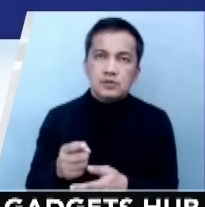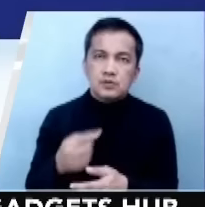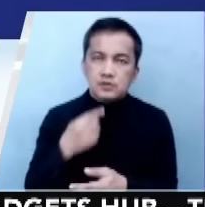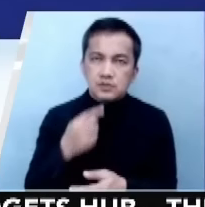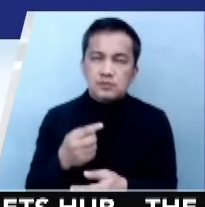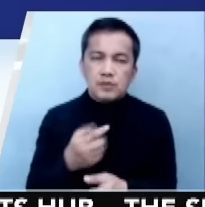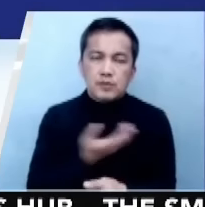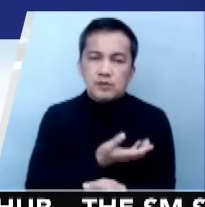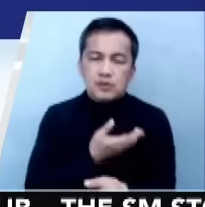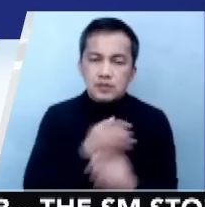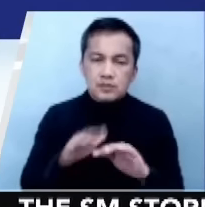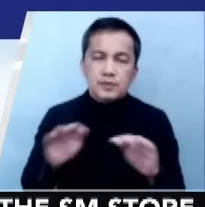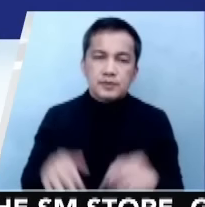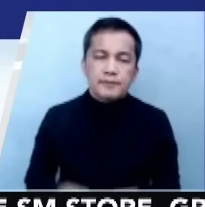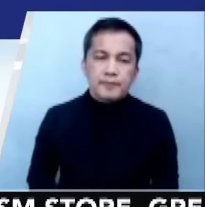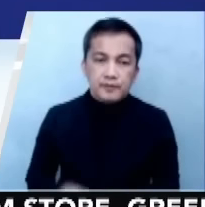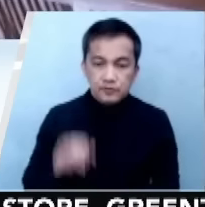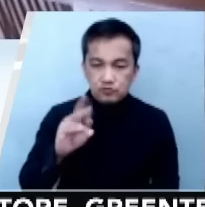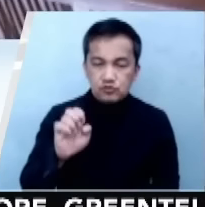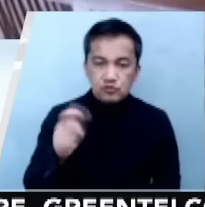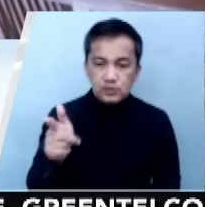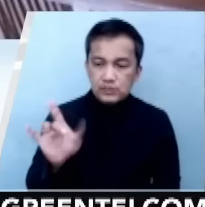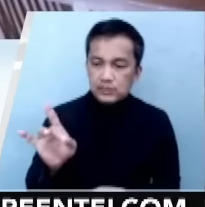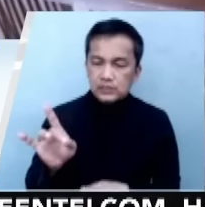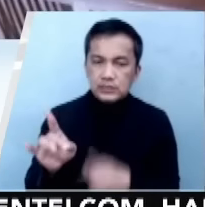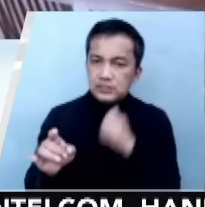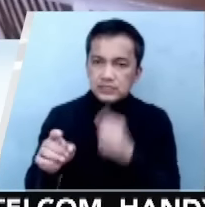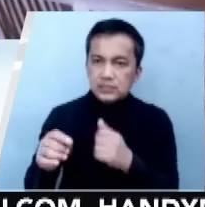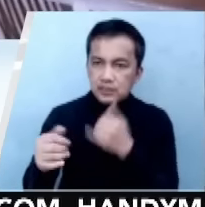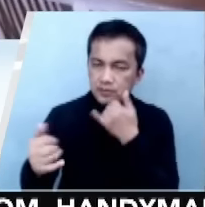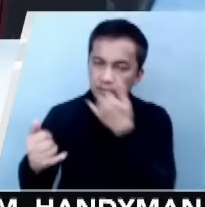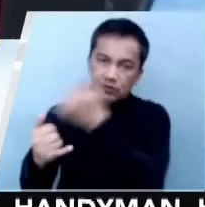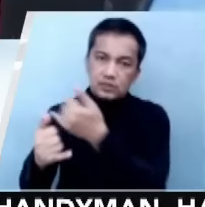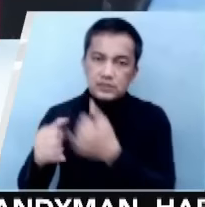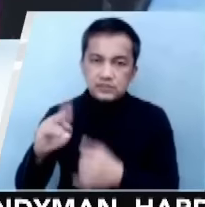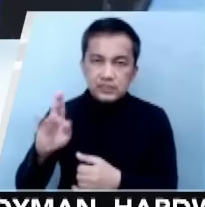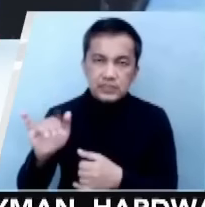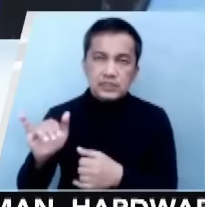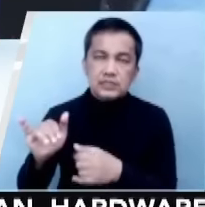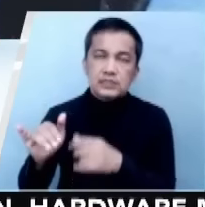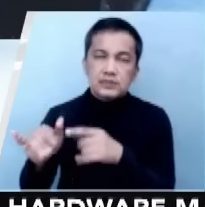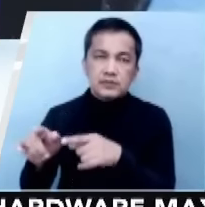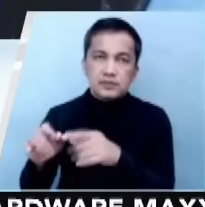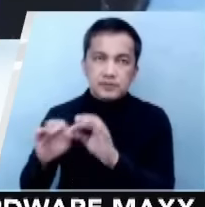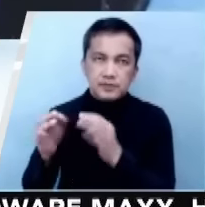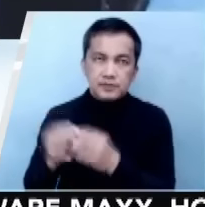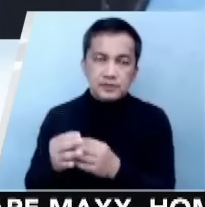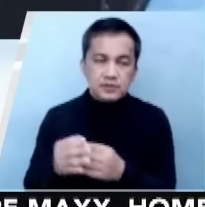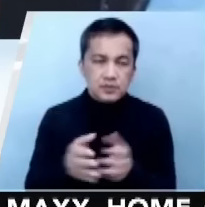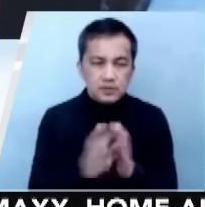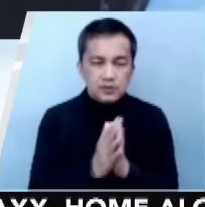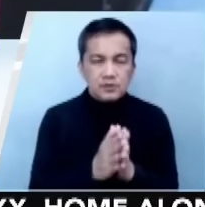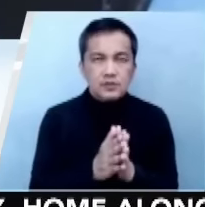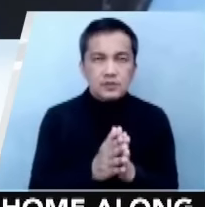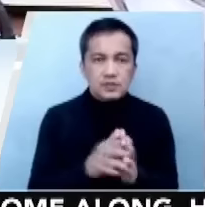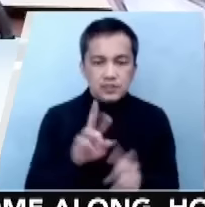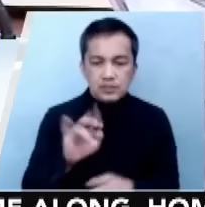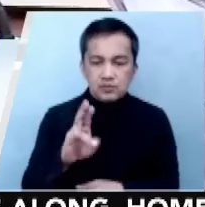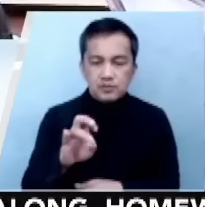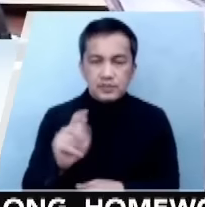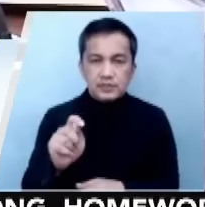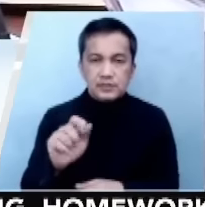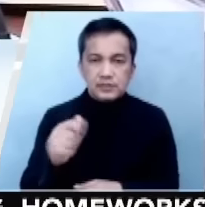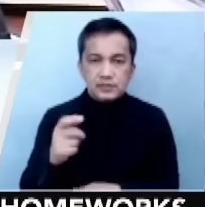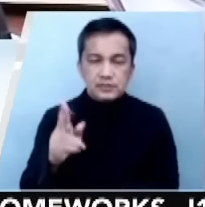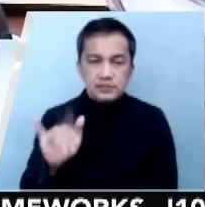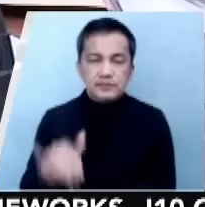Mula June 28, hindi na raw makontakt si Jeline ng kanyang pamilya. Kaya dumulog sila sa recruitment agency. Ang